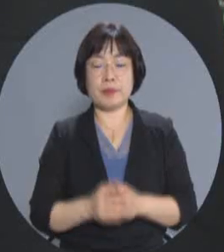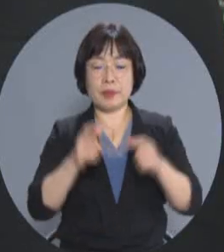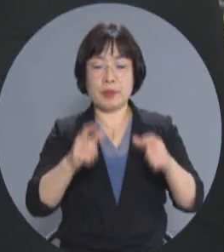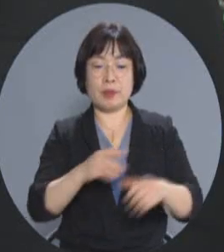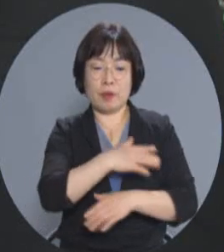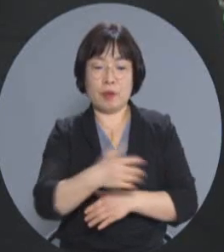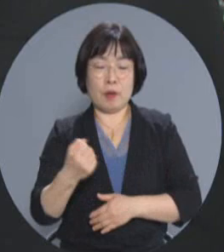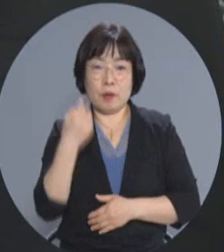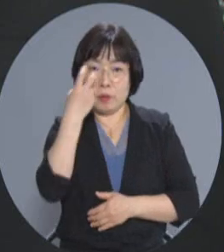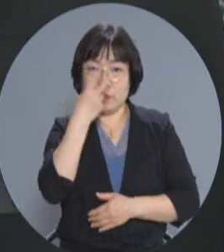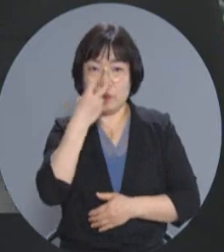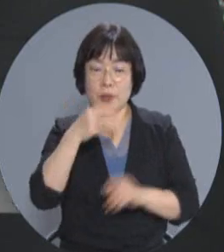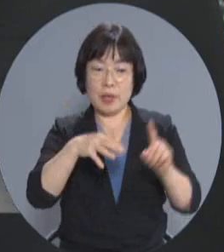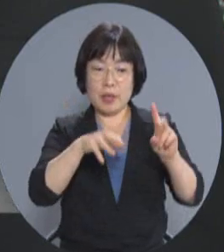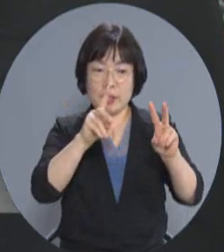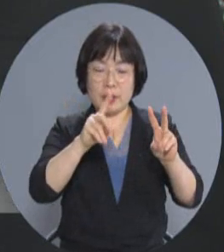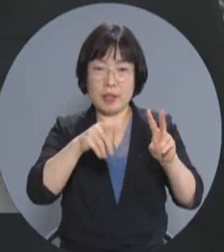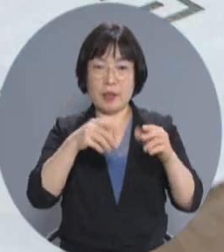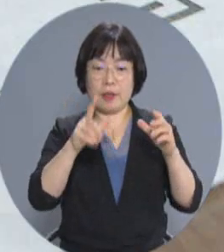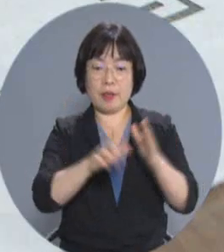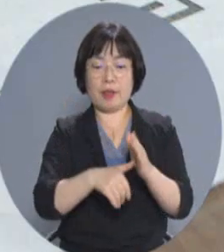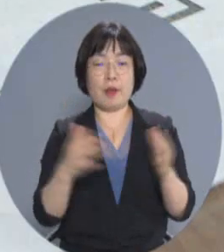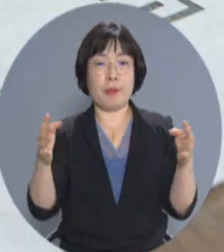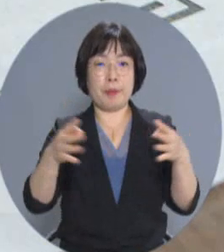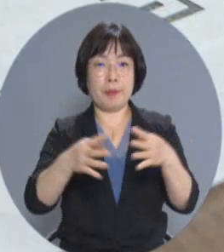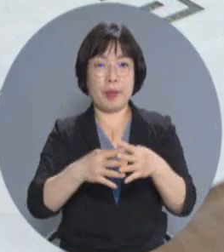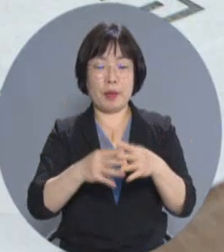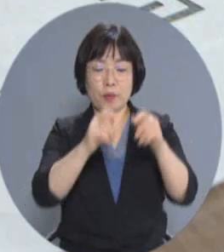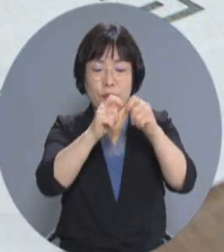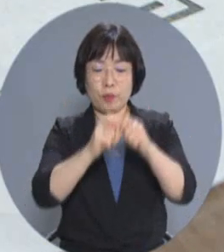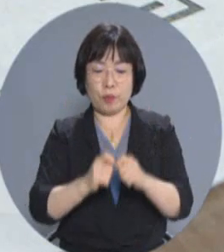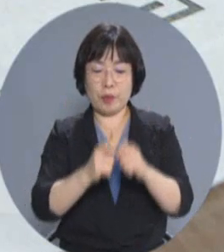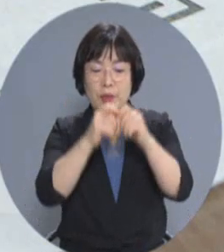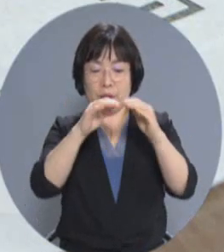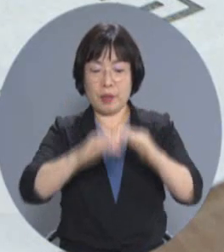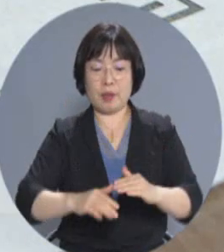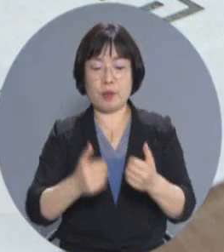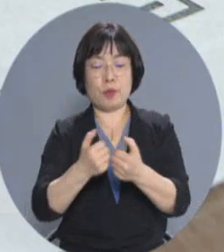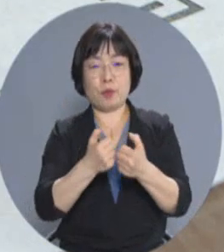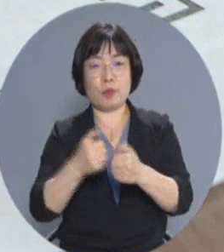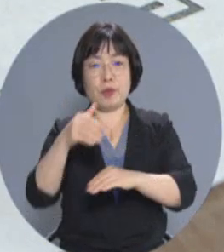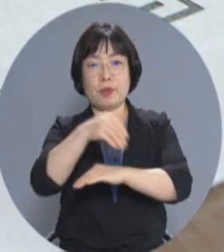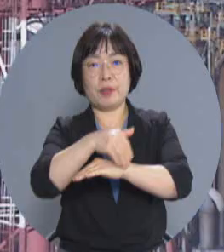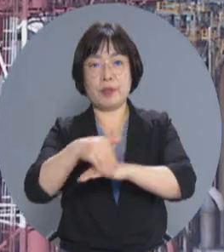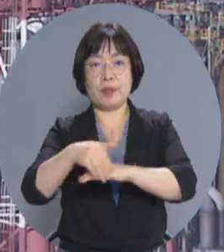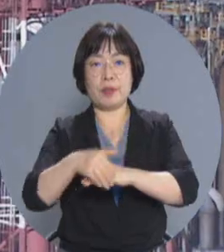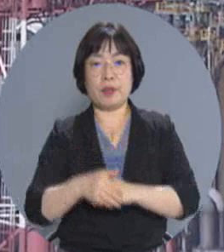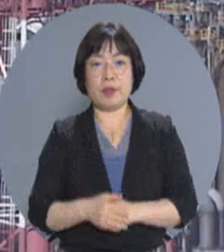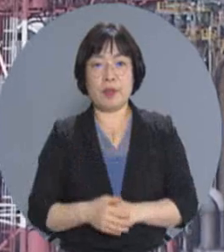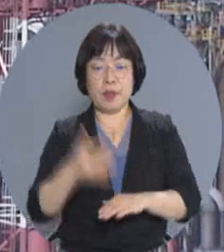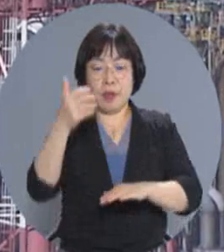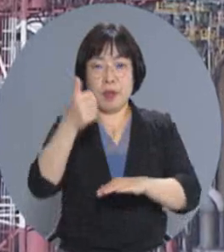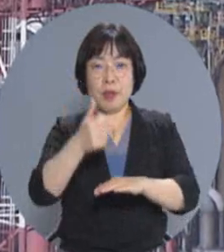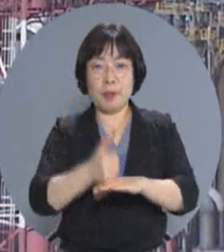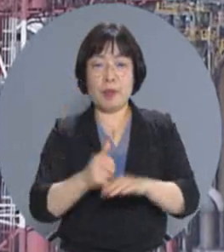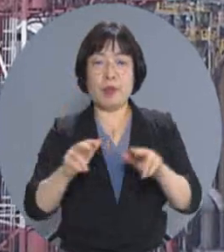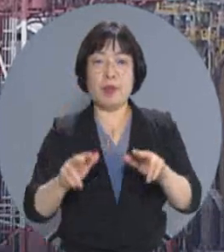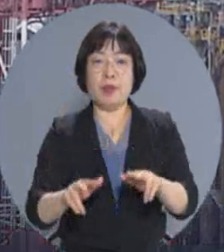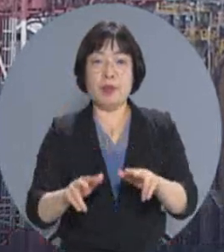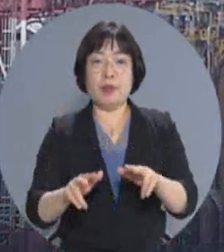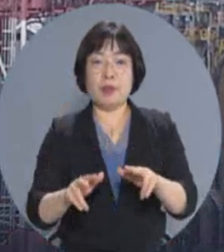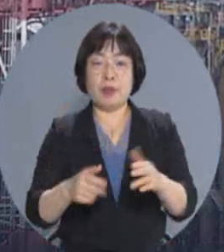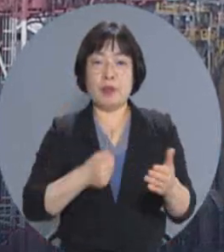주민 건강 역학조사도 2000년도 시행해 합의하고 구체적인 세부안을 논의하기로 했습니다 최종적으로 지금